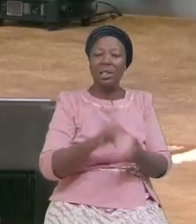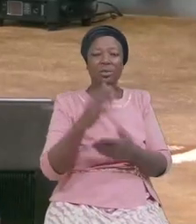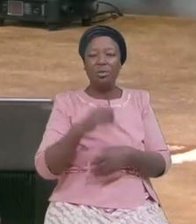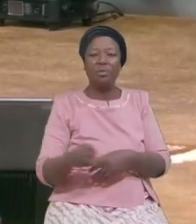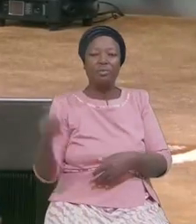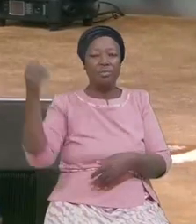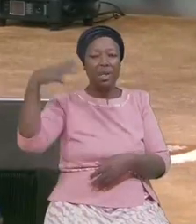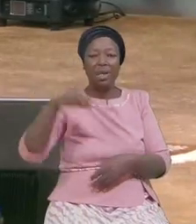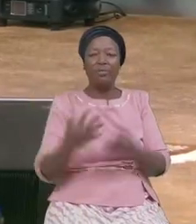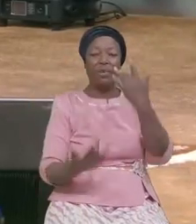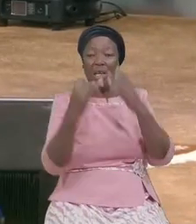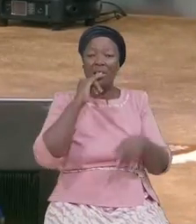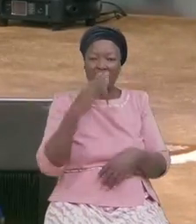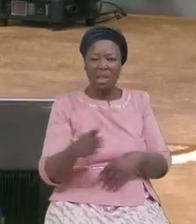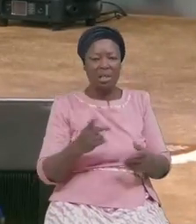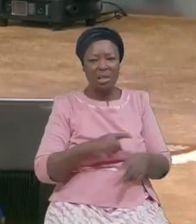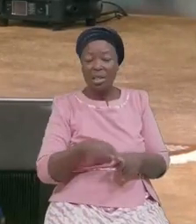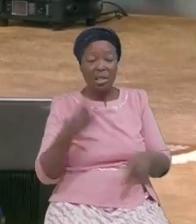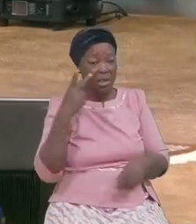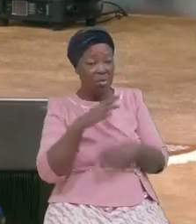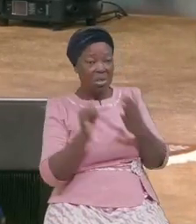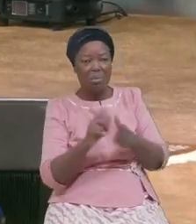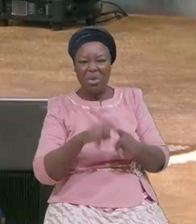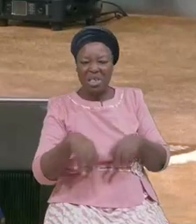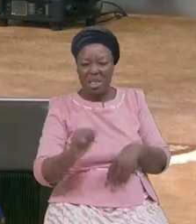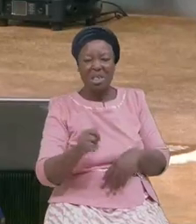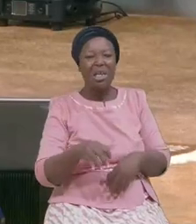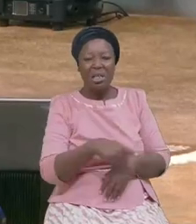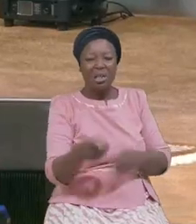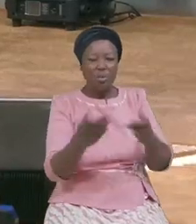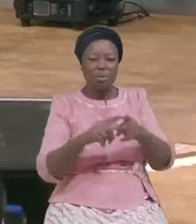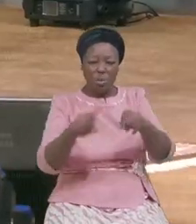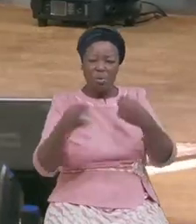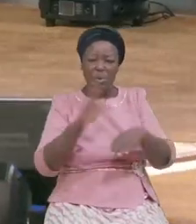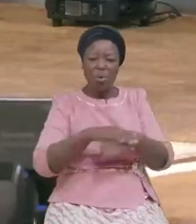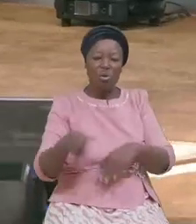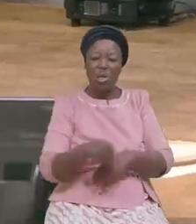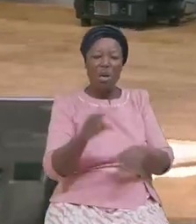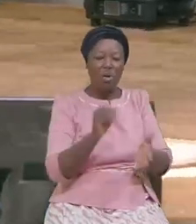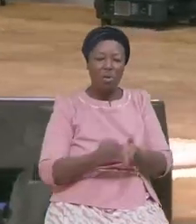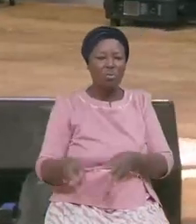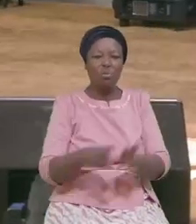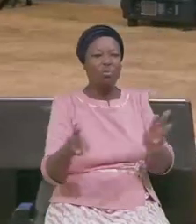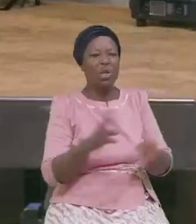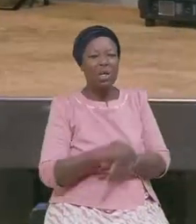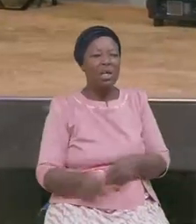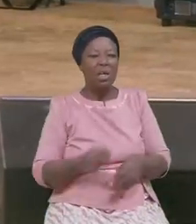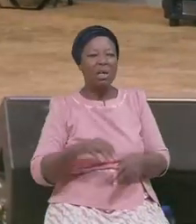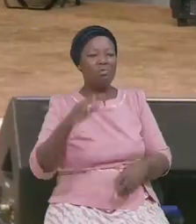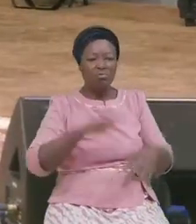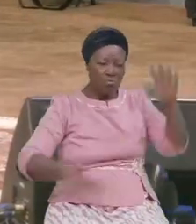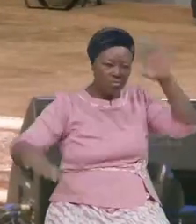voulu faire ce qu'ils ont voulu. Ils sont partis loin de la volonté de Dieu. Ils se sont terrés dans le